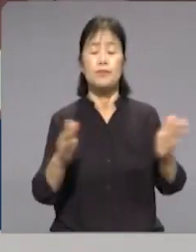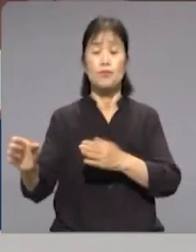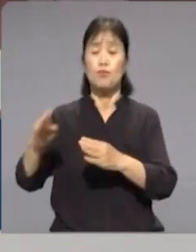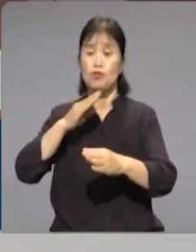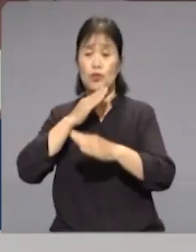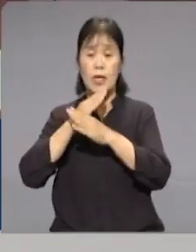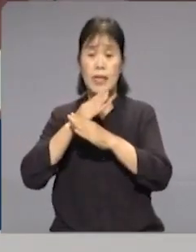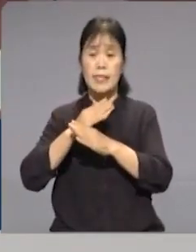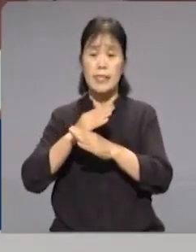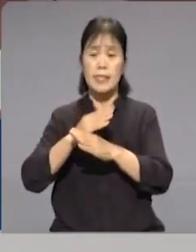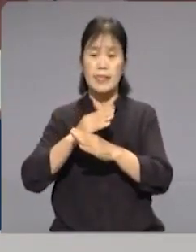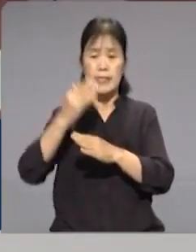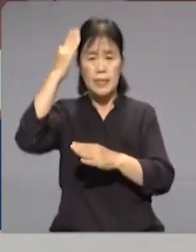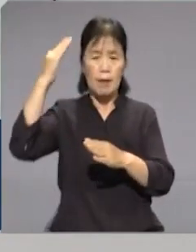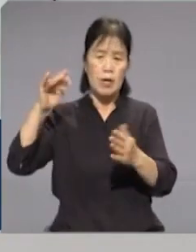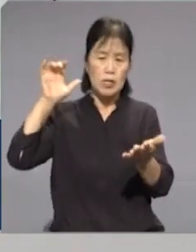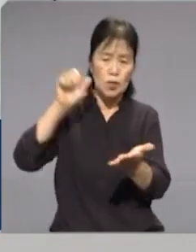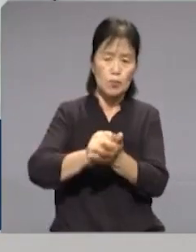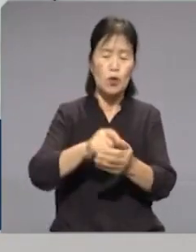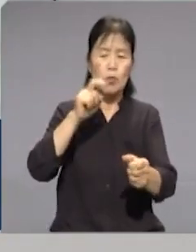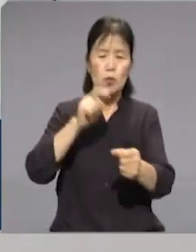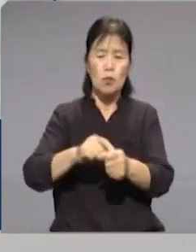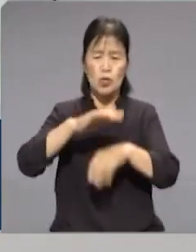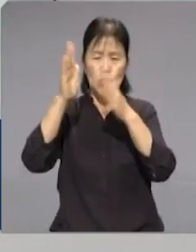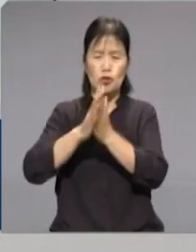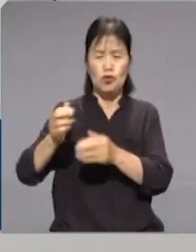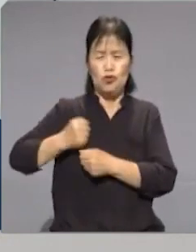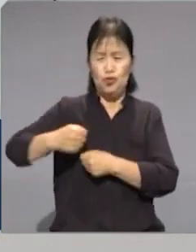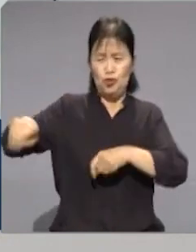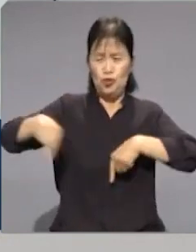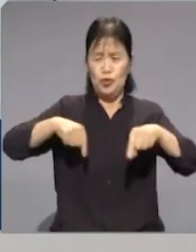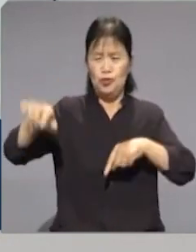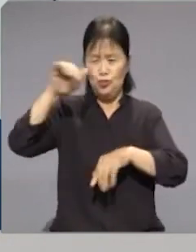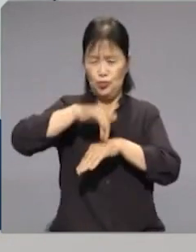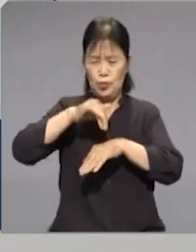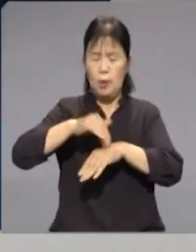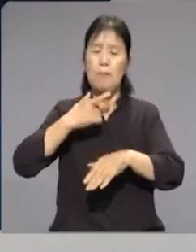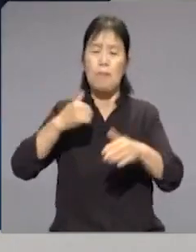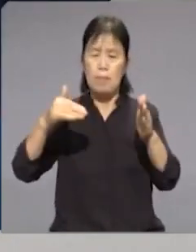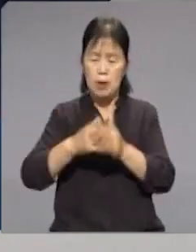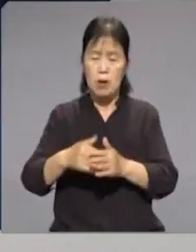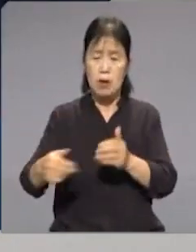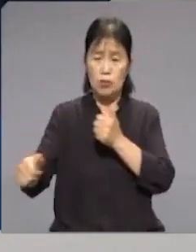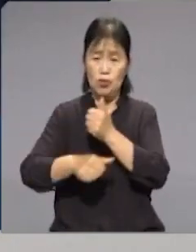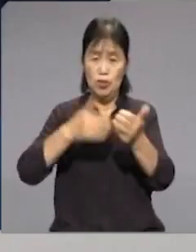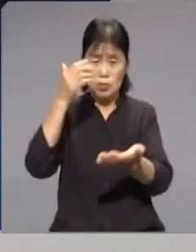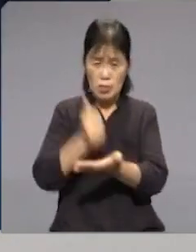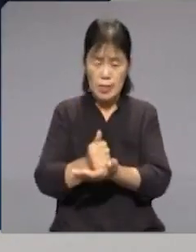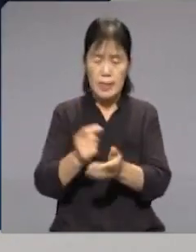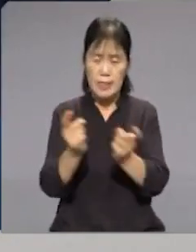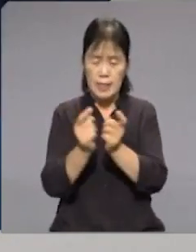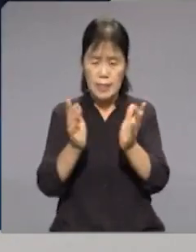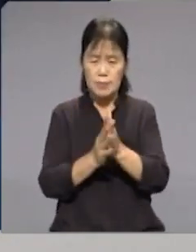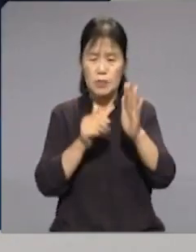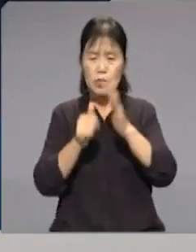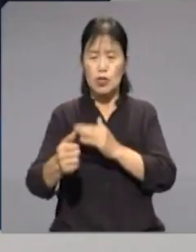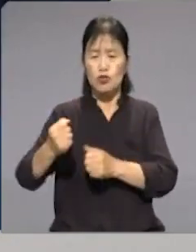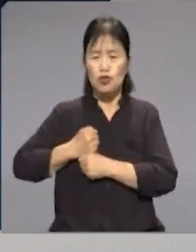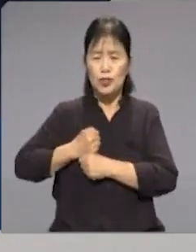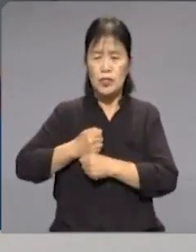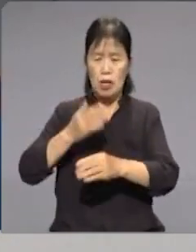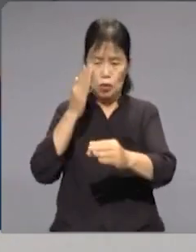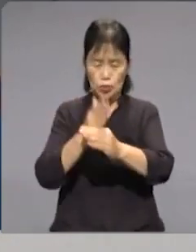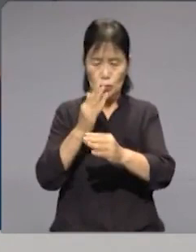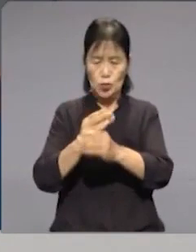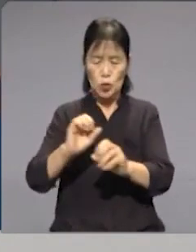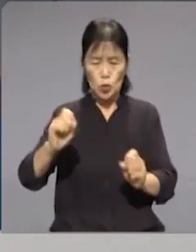북한이 남한 점령을 목표로 전군 지휘 훈련을 실시했습니다. 김정은 국무위원장은 지휘소를 직접 찾아 우리의 군사 지휘 거점